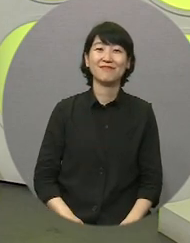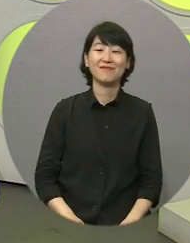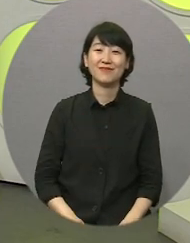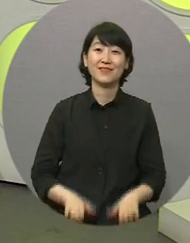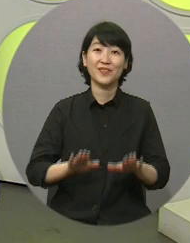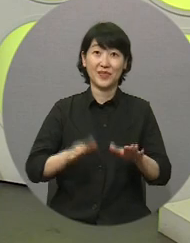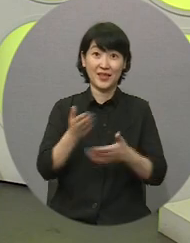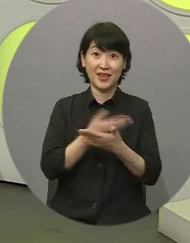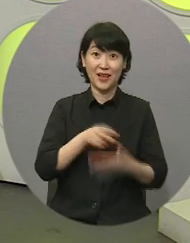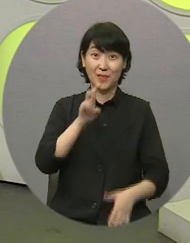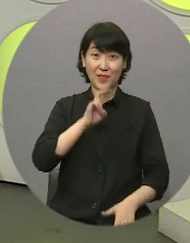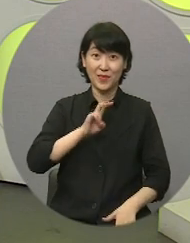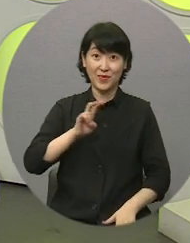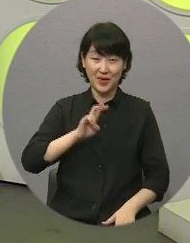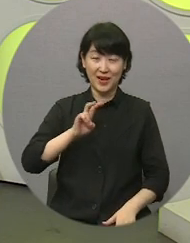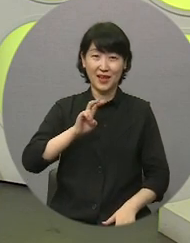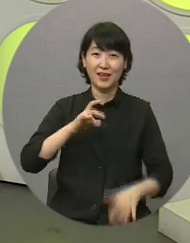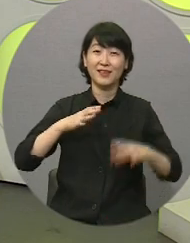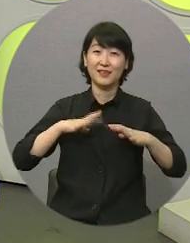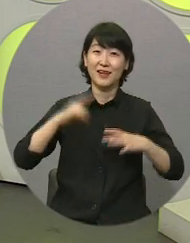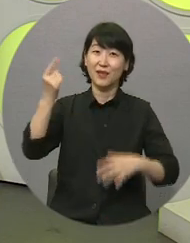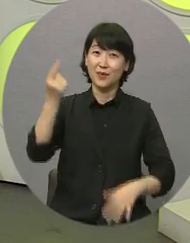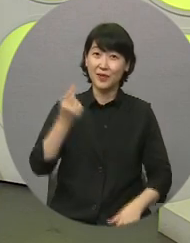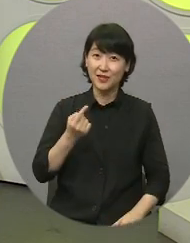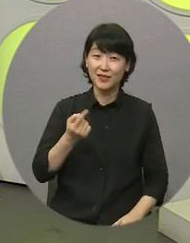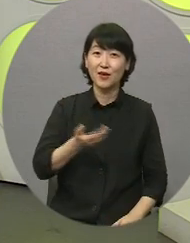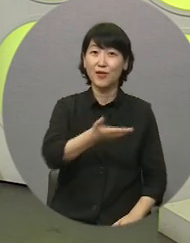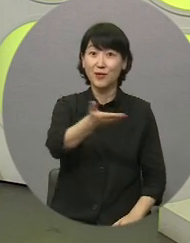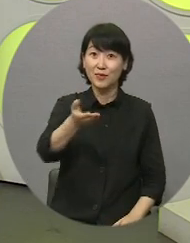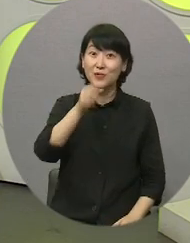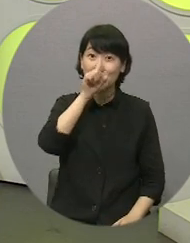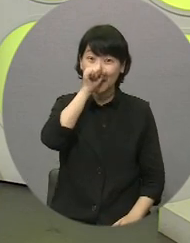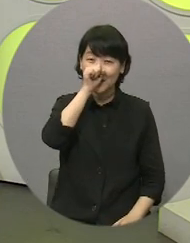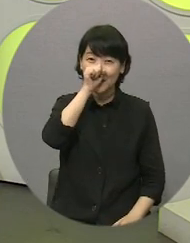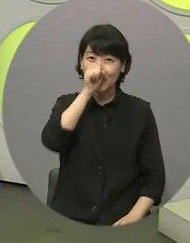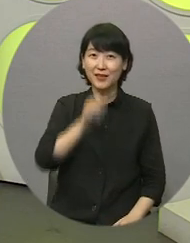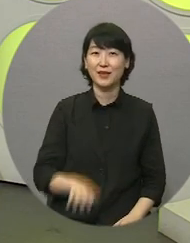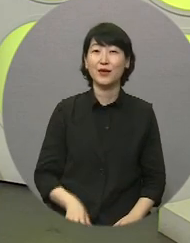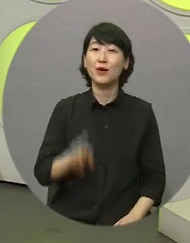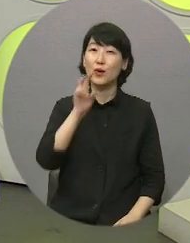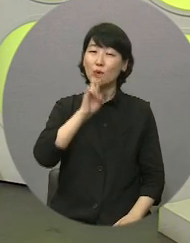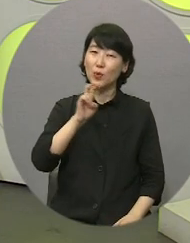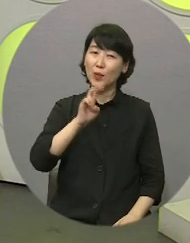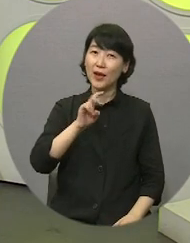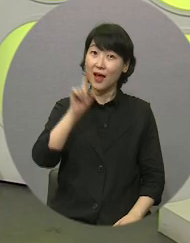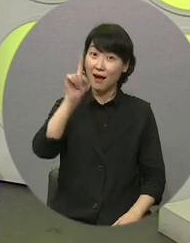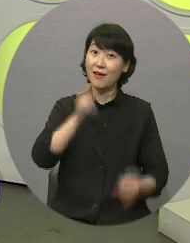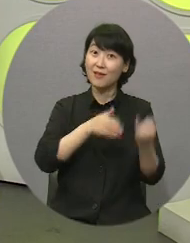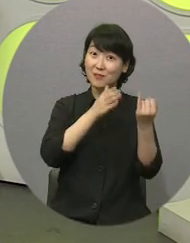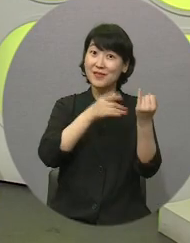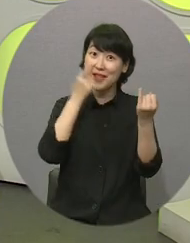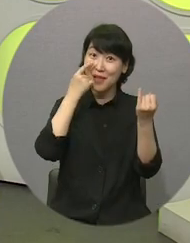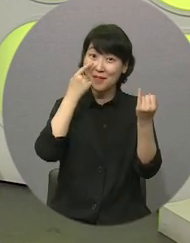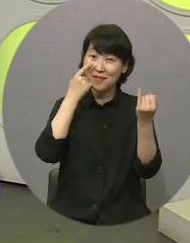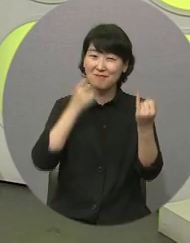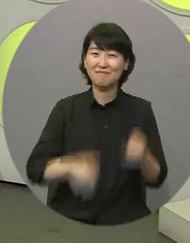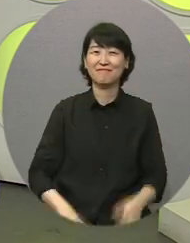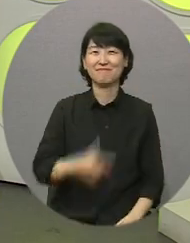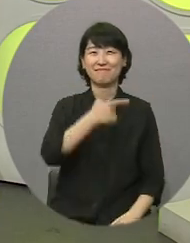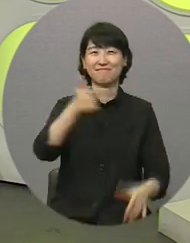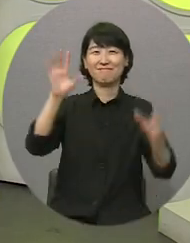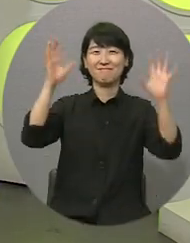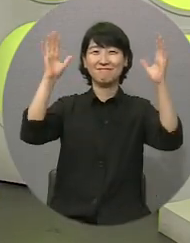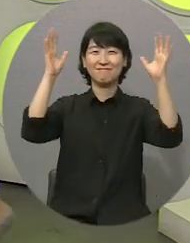나눔 노래자랑에 오셔가지고 우리 시청자 여러분들 많이 좋아하실 것 같은데 그러면 니마니마를 한번 청해 볼까요? 네. 예. 여러분 큰 박수로